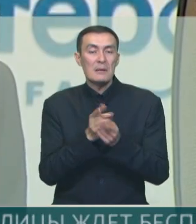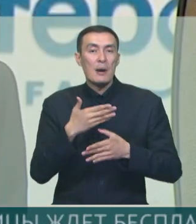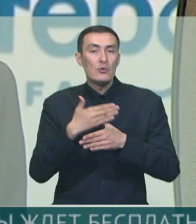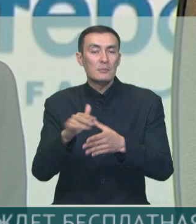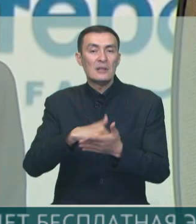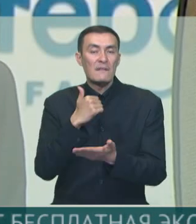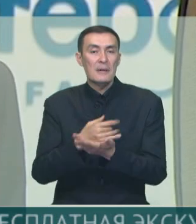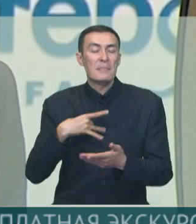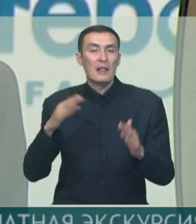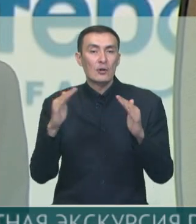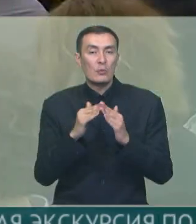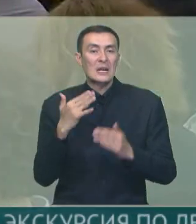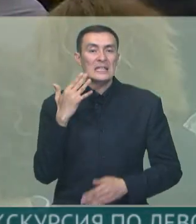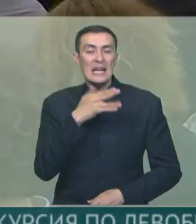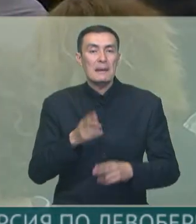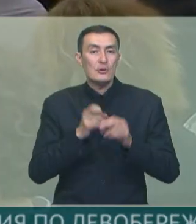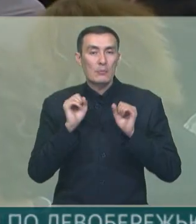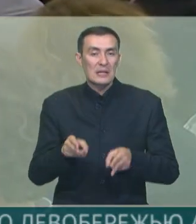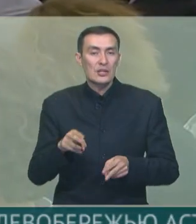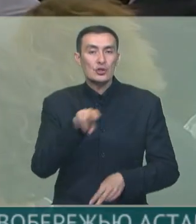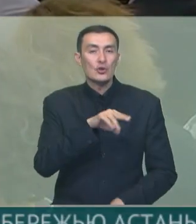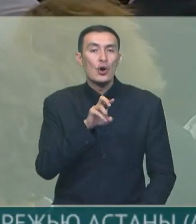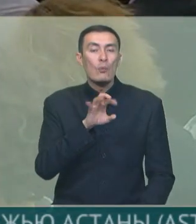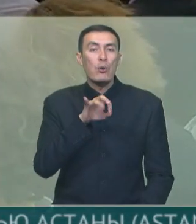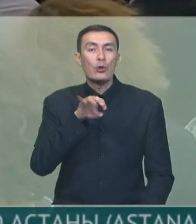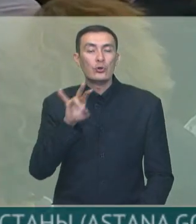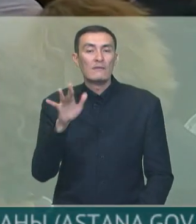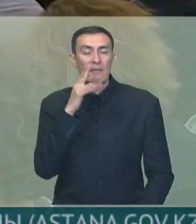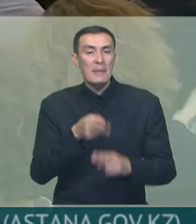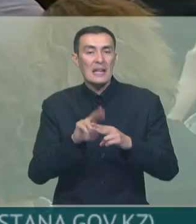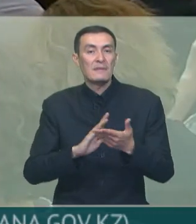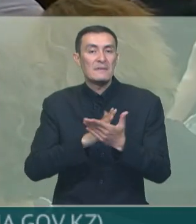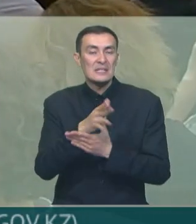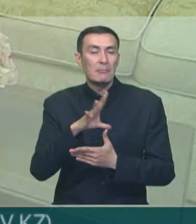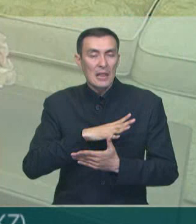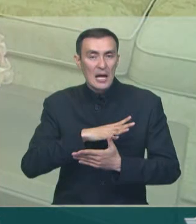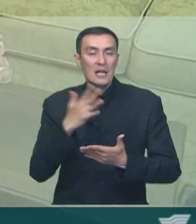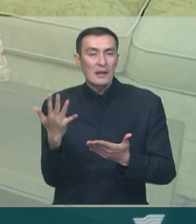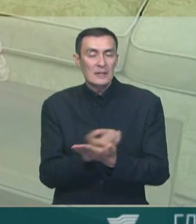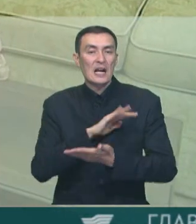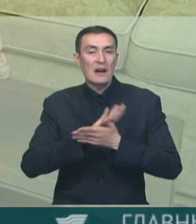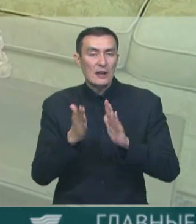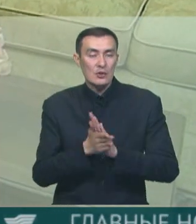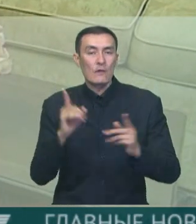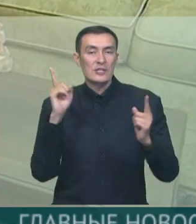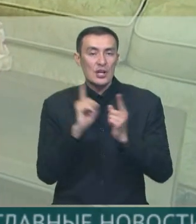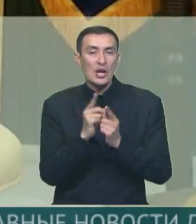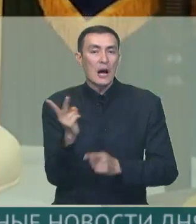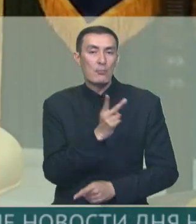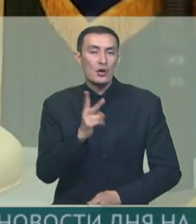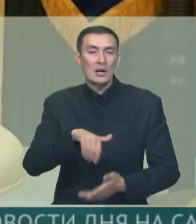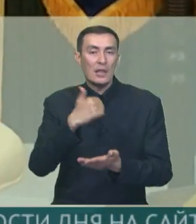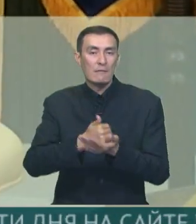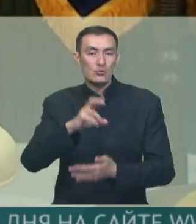главы Белого дома по национальной безопасности Джоном Болтоном. Во время этого визита и была достигнута договоренность о встрече двух